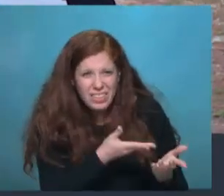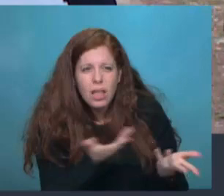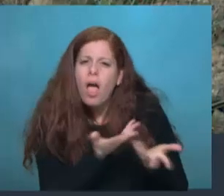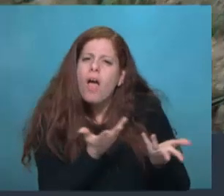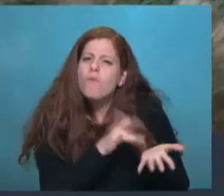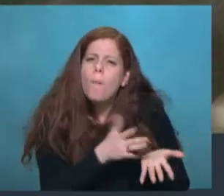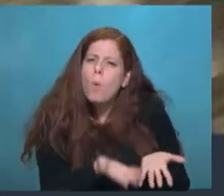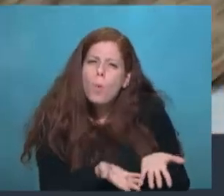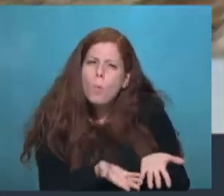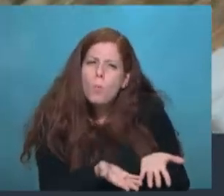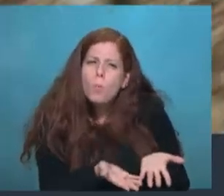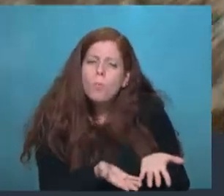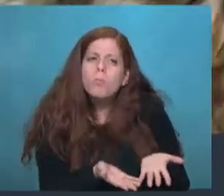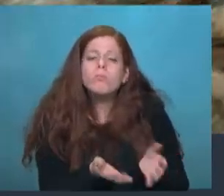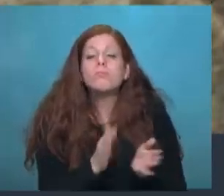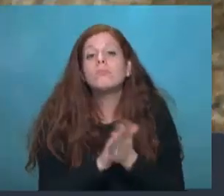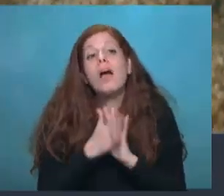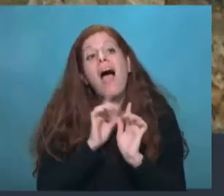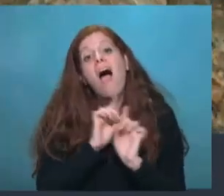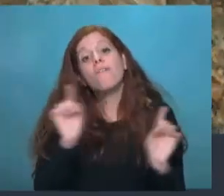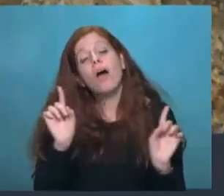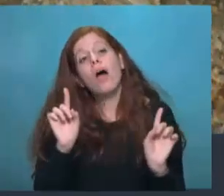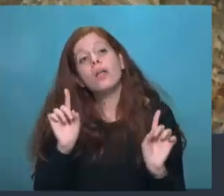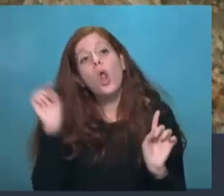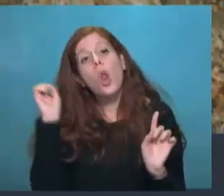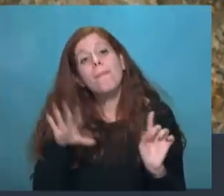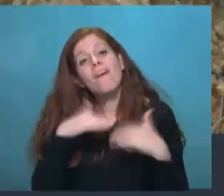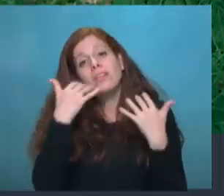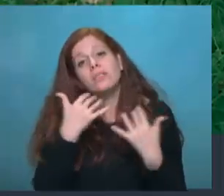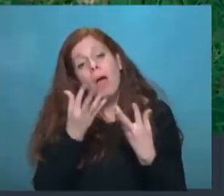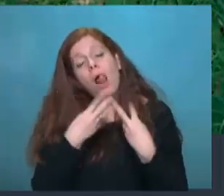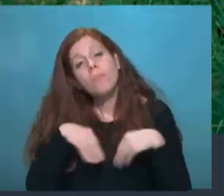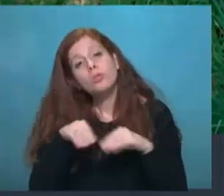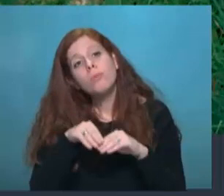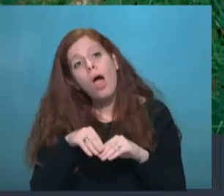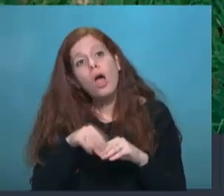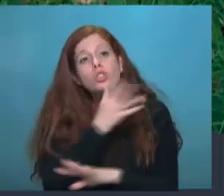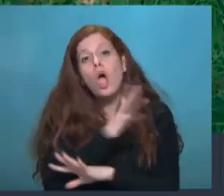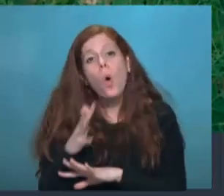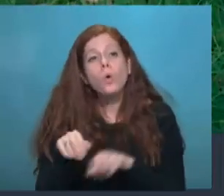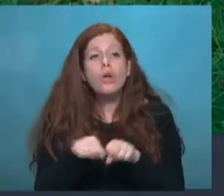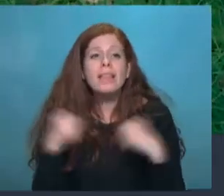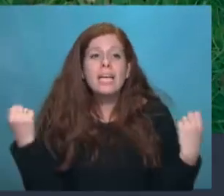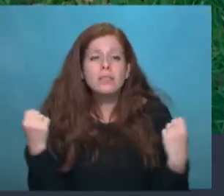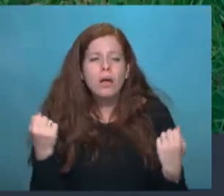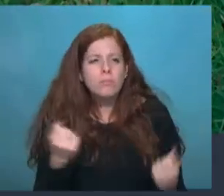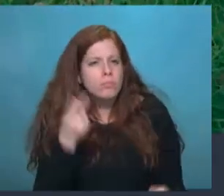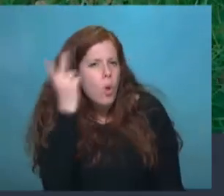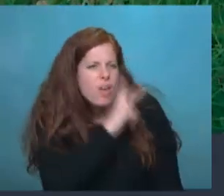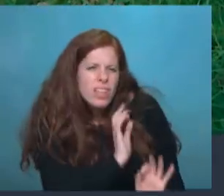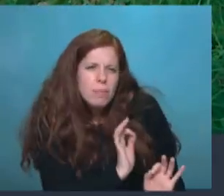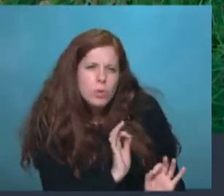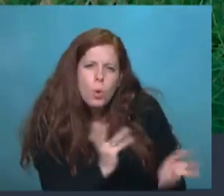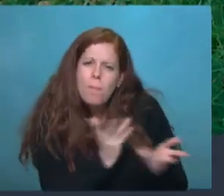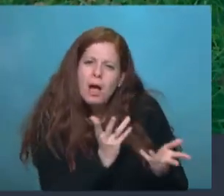איפה המקום? אף אחד מתברר לא טרח לבוא ולספר למשפחה שהחורשה נהרסה. לא הבנתי עוד בדיוק מה